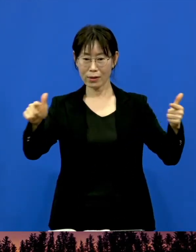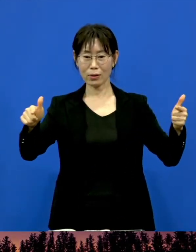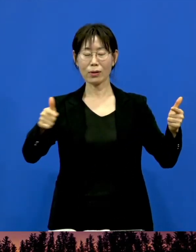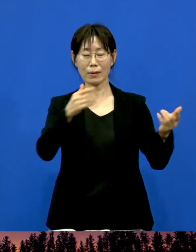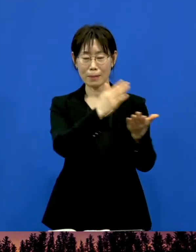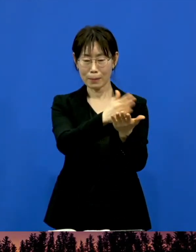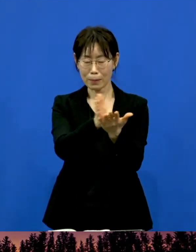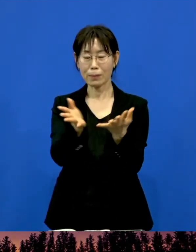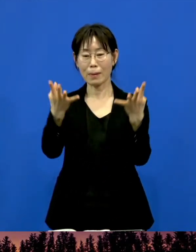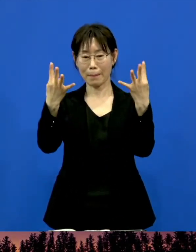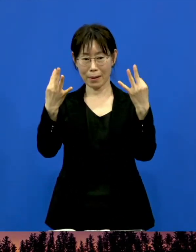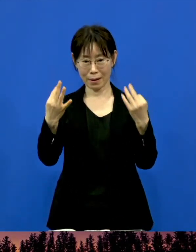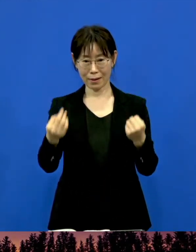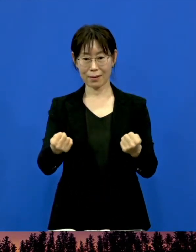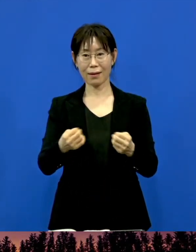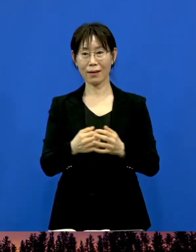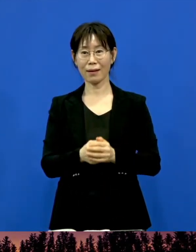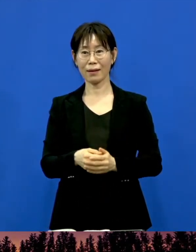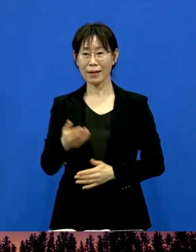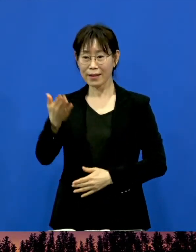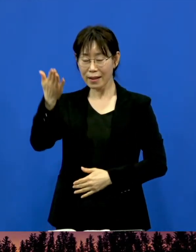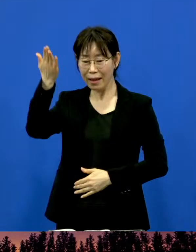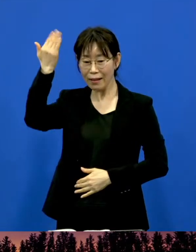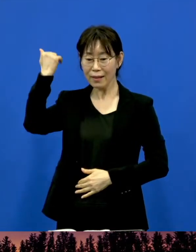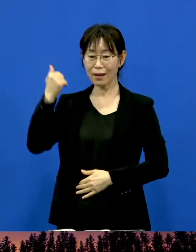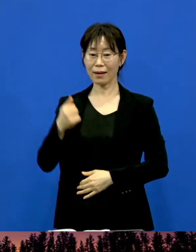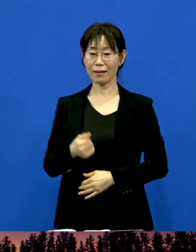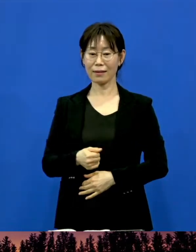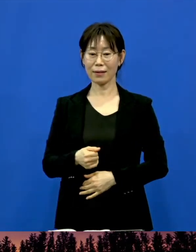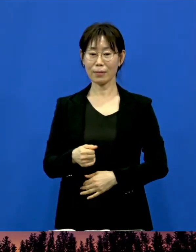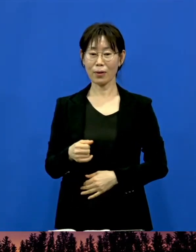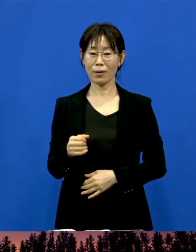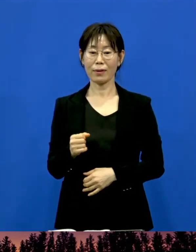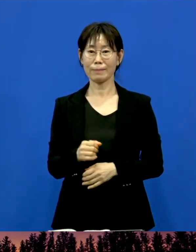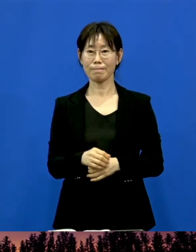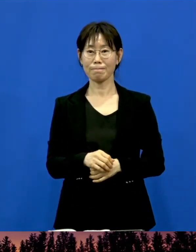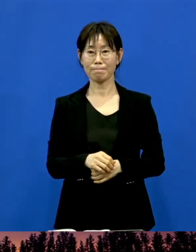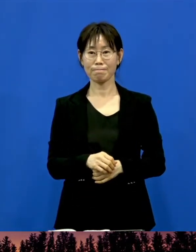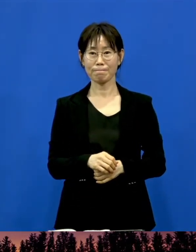옛날에 기다리면서 먹었던 그 기쁨이 없어져 버렸어.